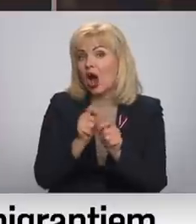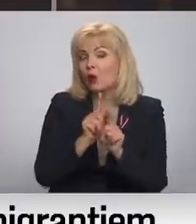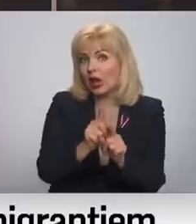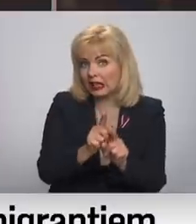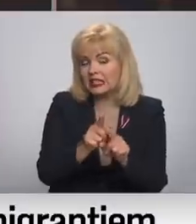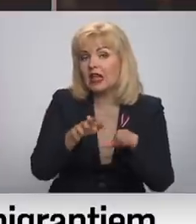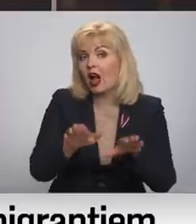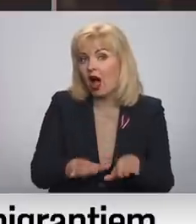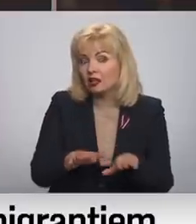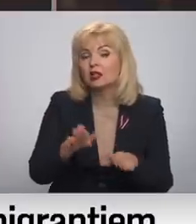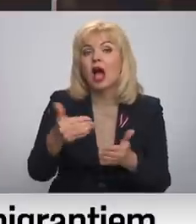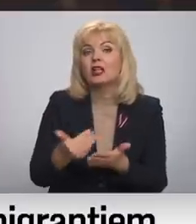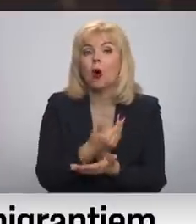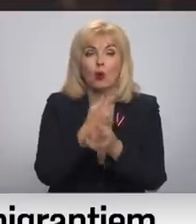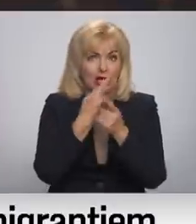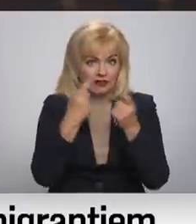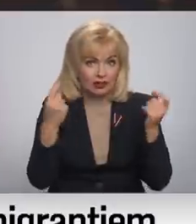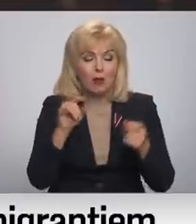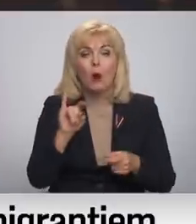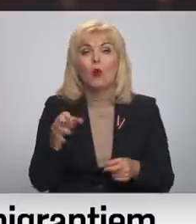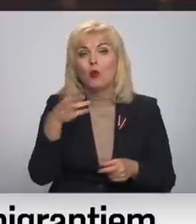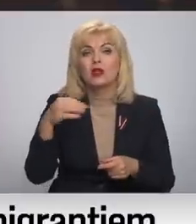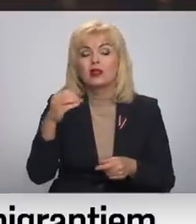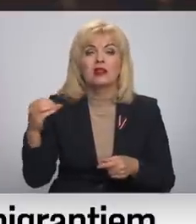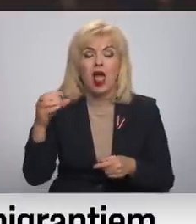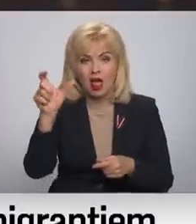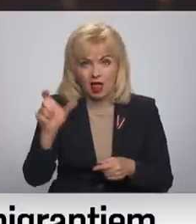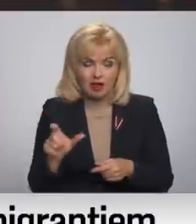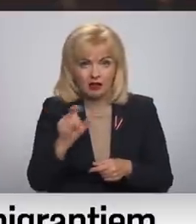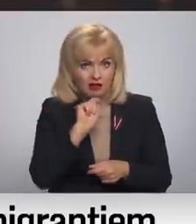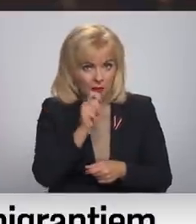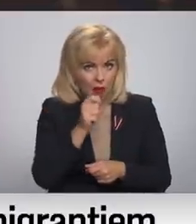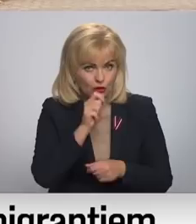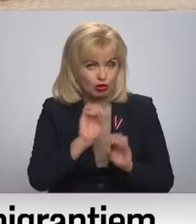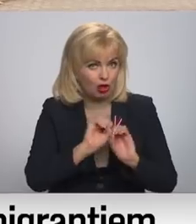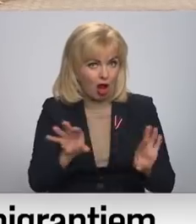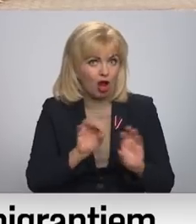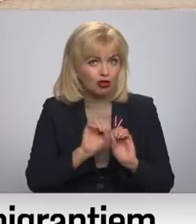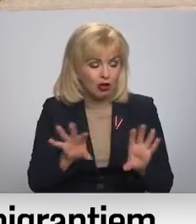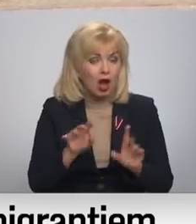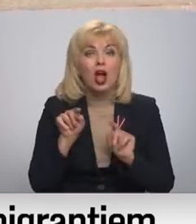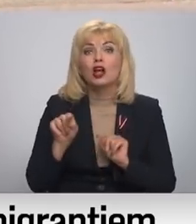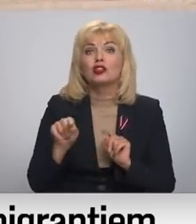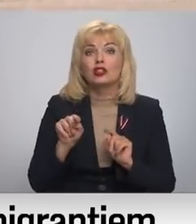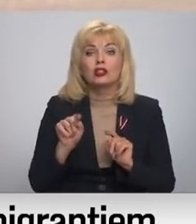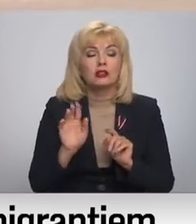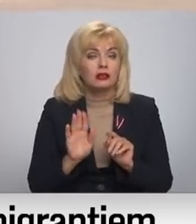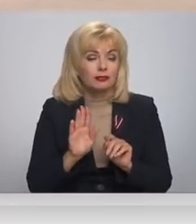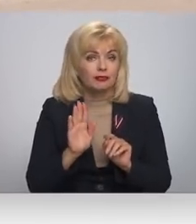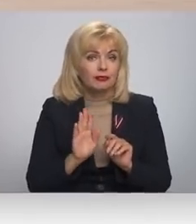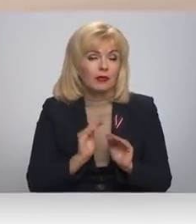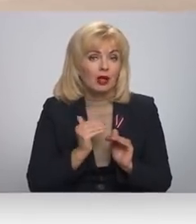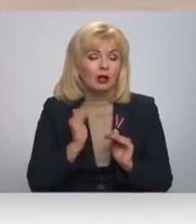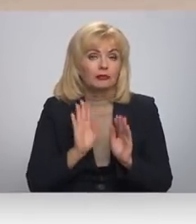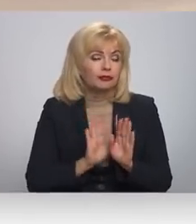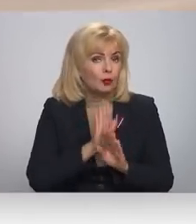jaunākā informācija Anna Sūdras un Aiņa Kupča reportāžā. Šis augstais rīts sākās ar